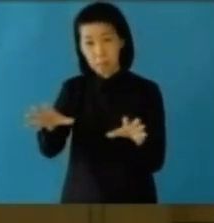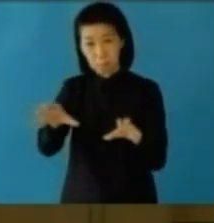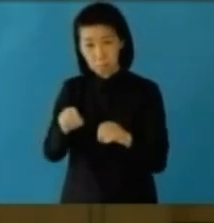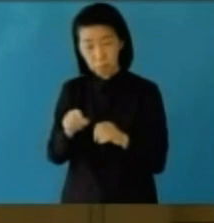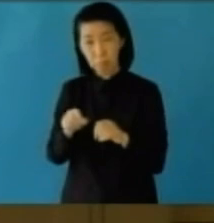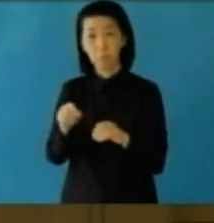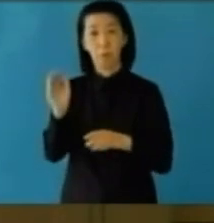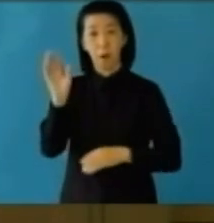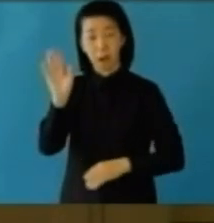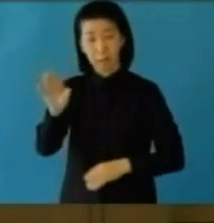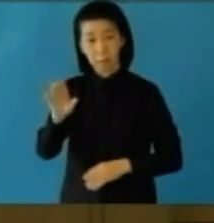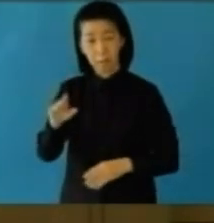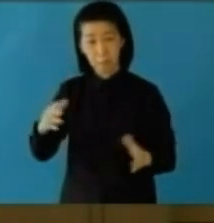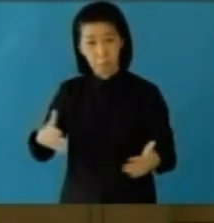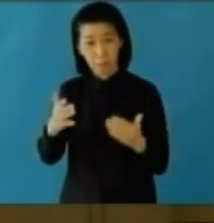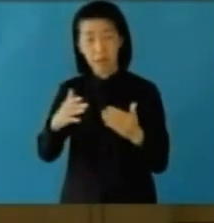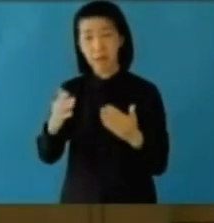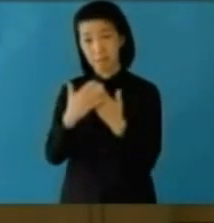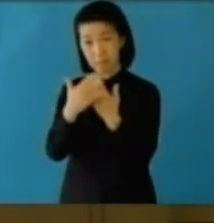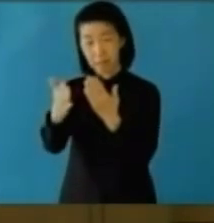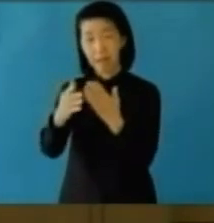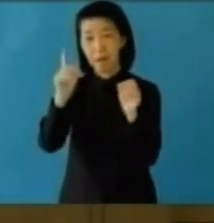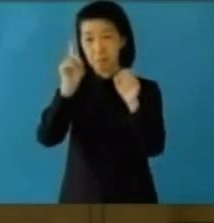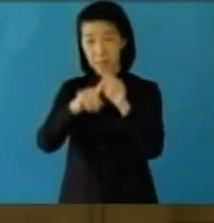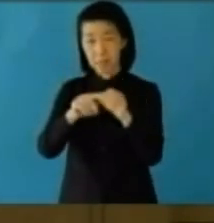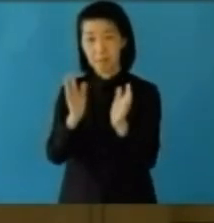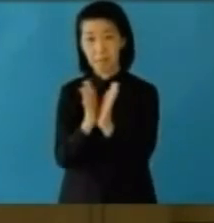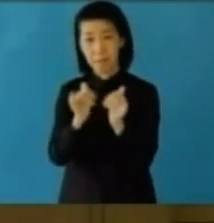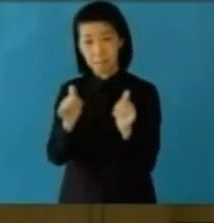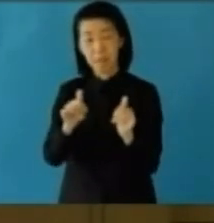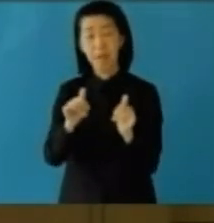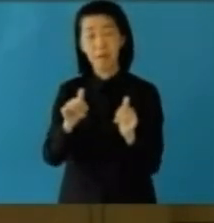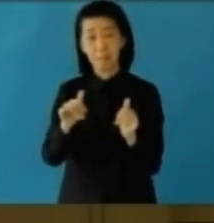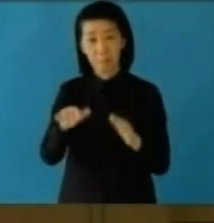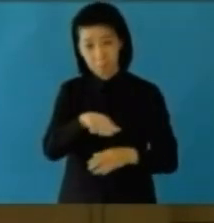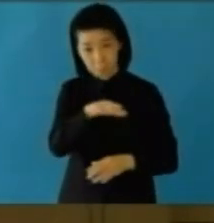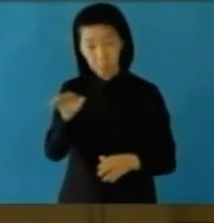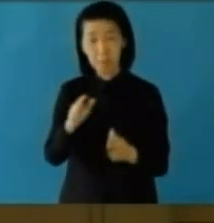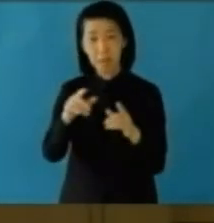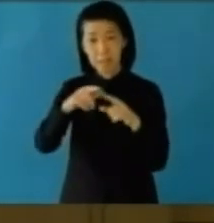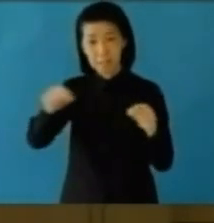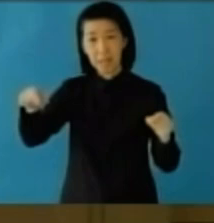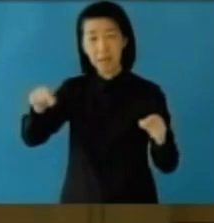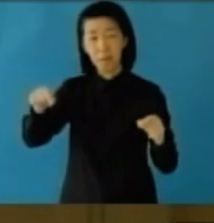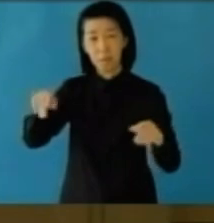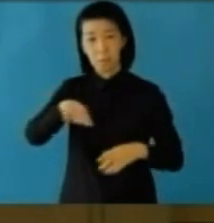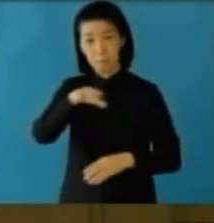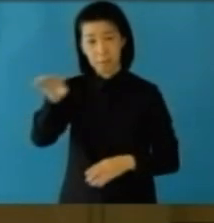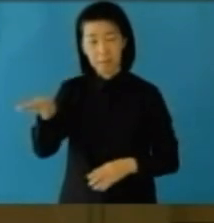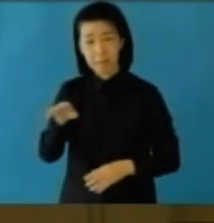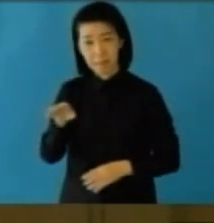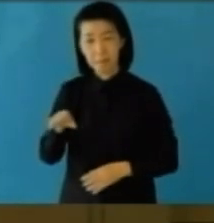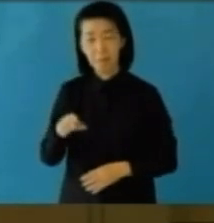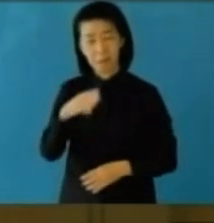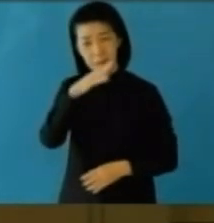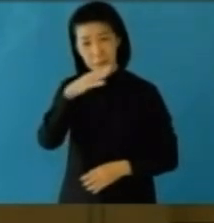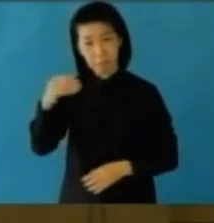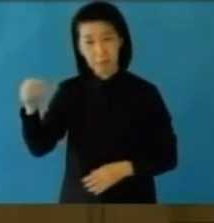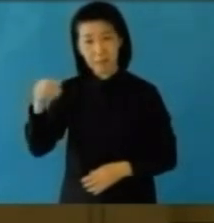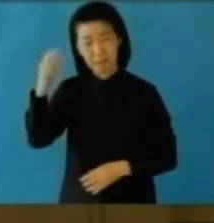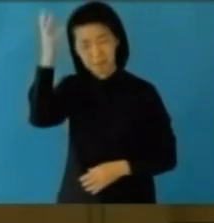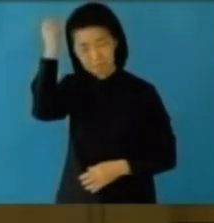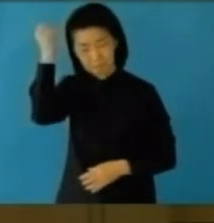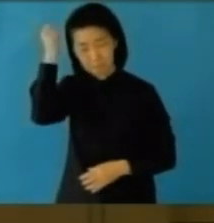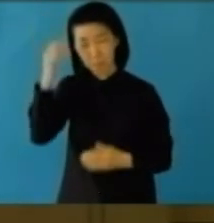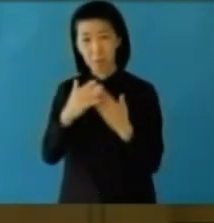となることを目指し、県民はもとより全国の皆様にとっても素晴らしい思い出に残る希望に満ちた大会となるよう、市町村